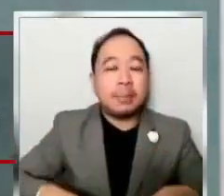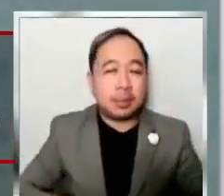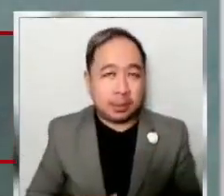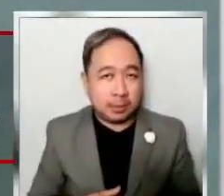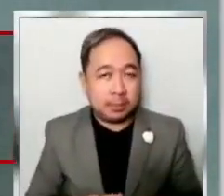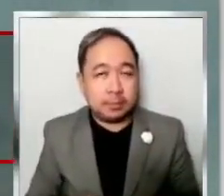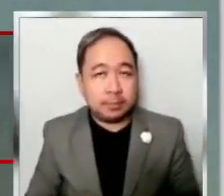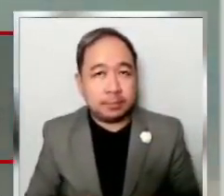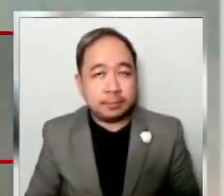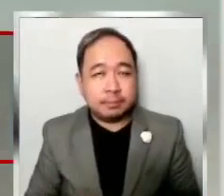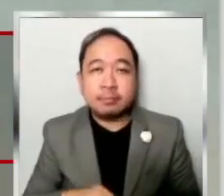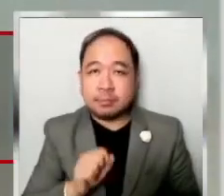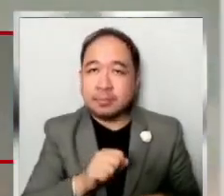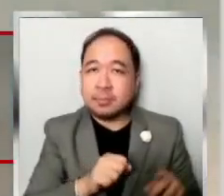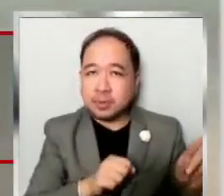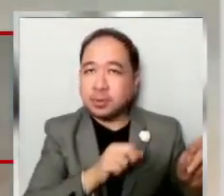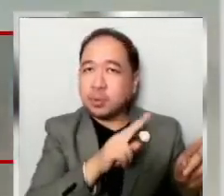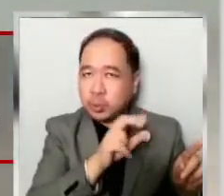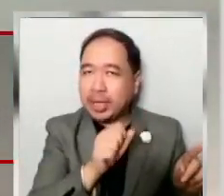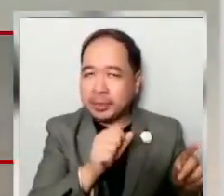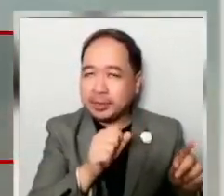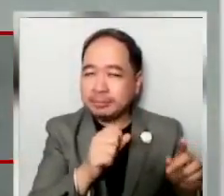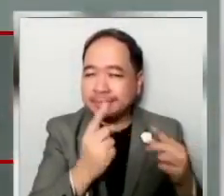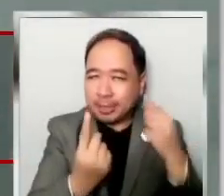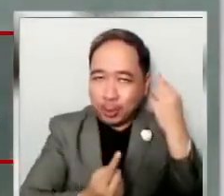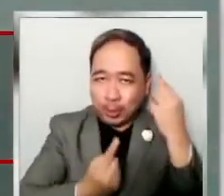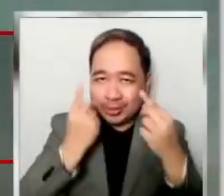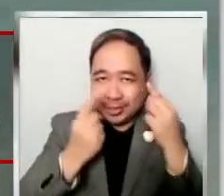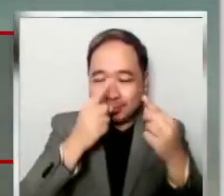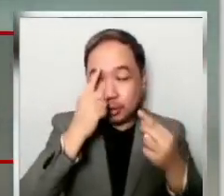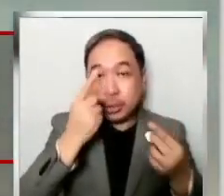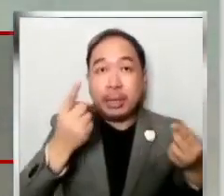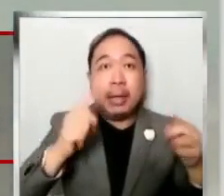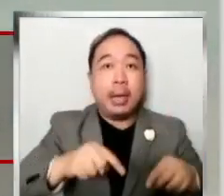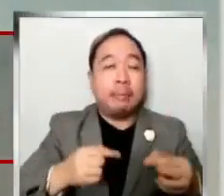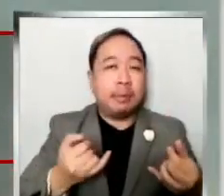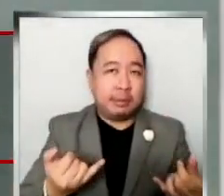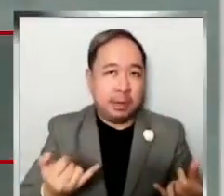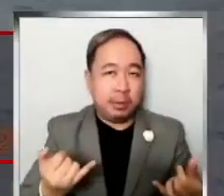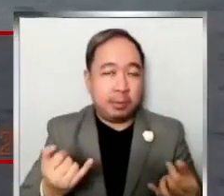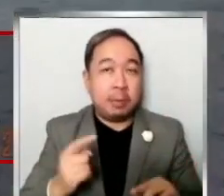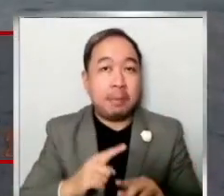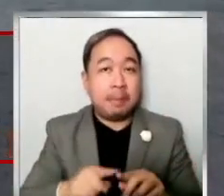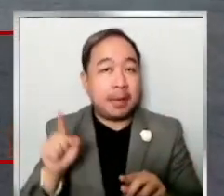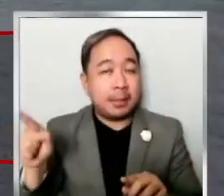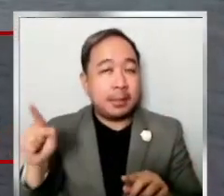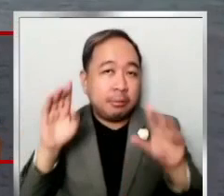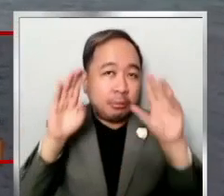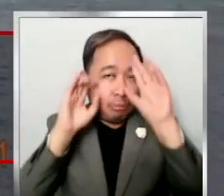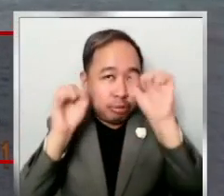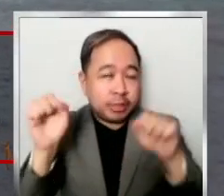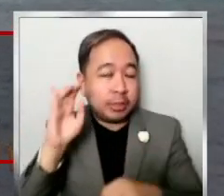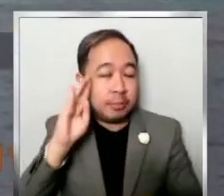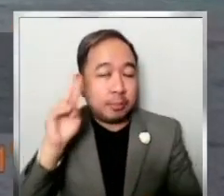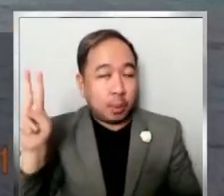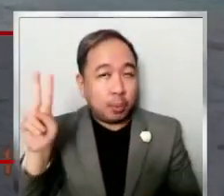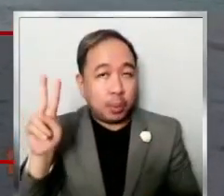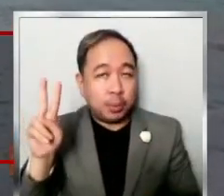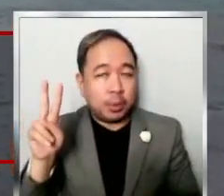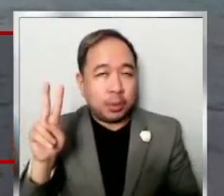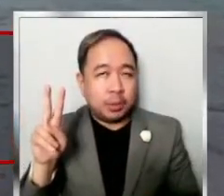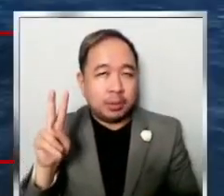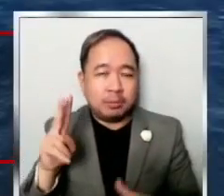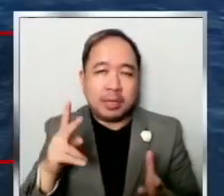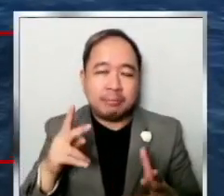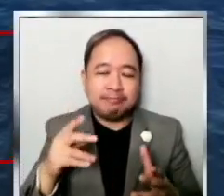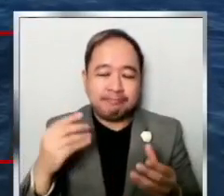concerned sila dahil nangyari yan ngayon. Pero ang instructions ni Presidente na i-investigate ng mabuti at yung